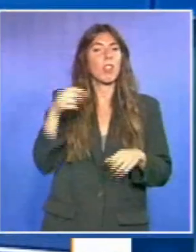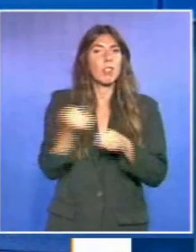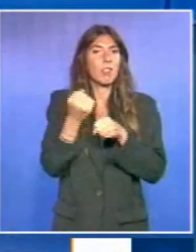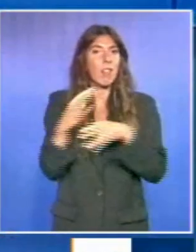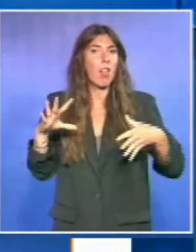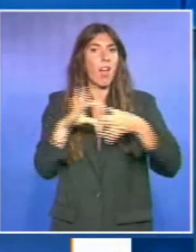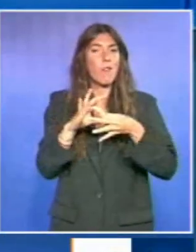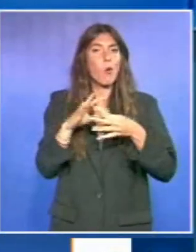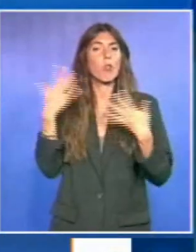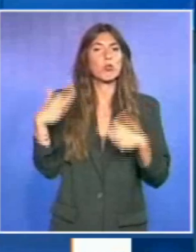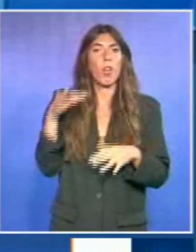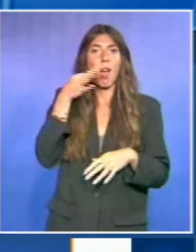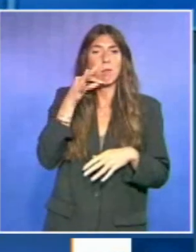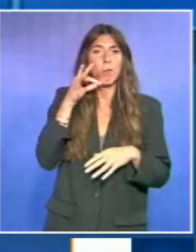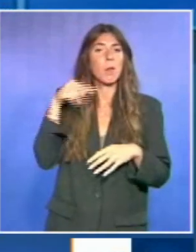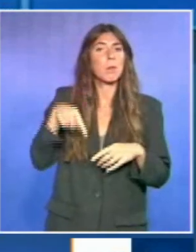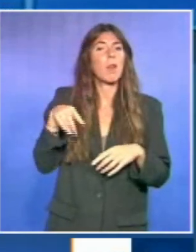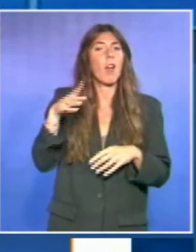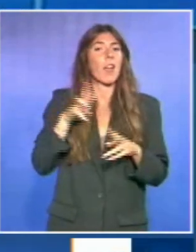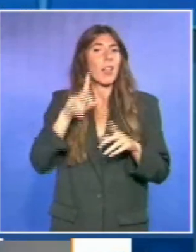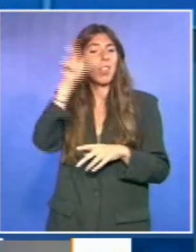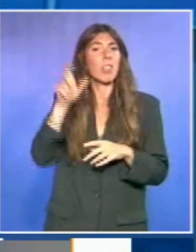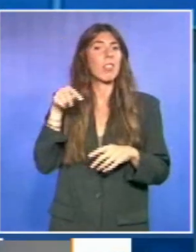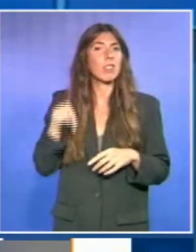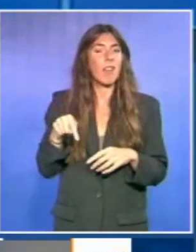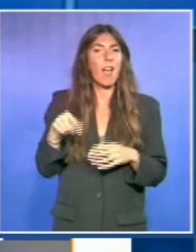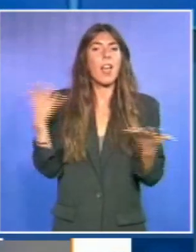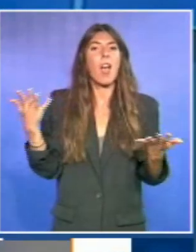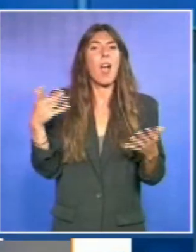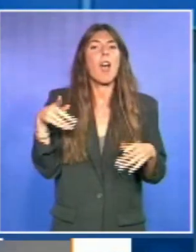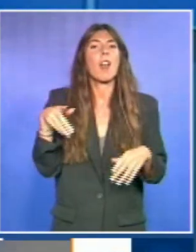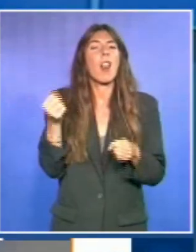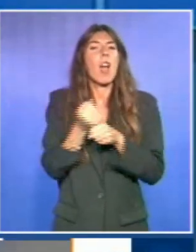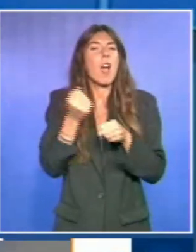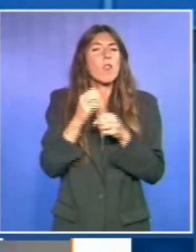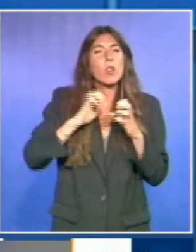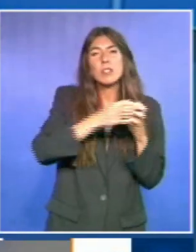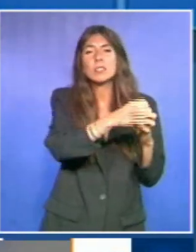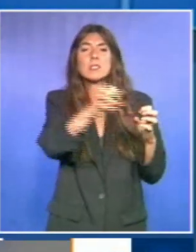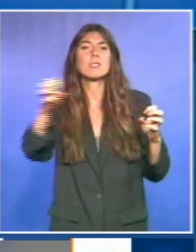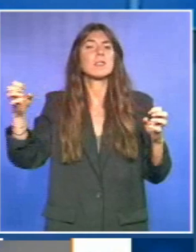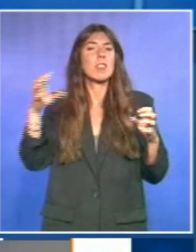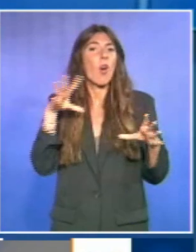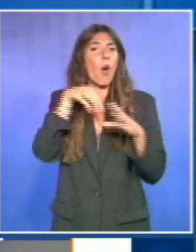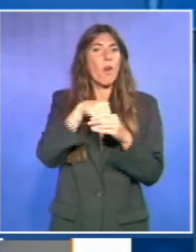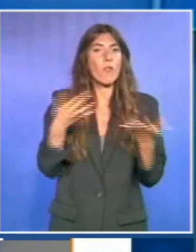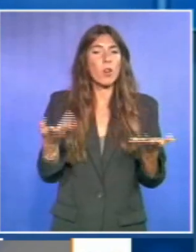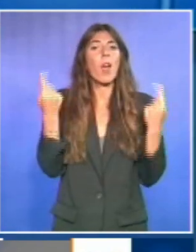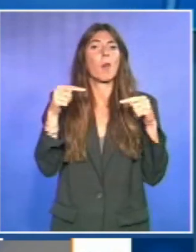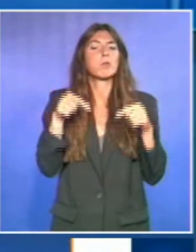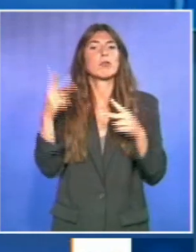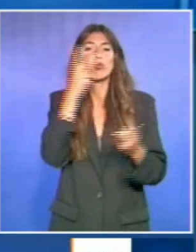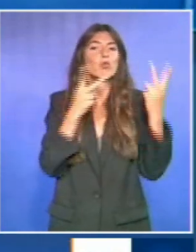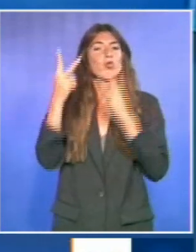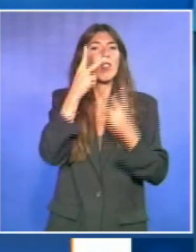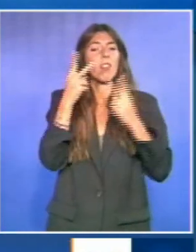avviene periodicamente nel nostro paese nessun settore produttivo ne può essere escluso e bisogna fare di tutto per